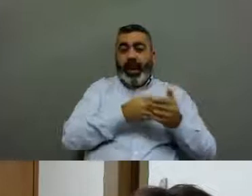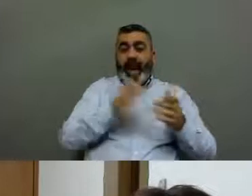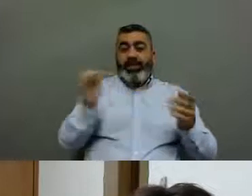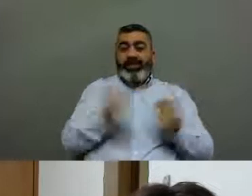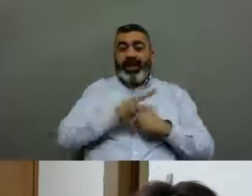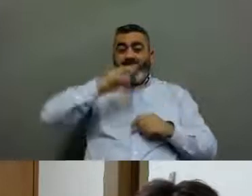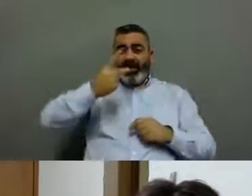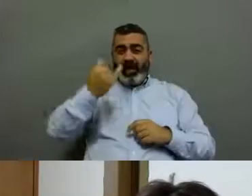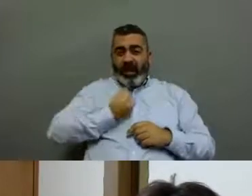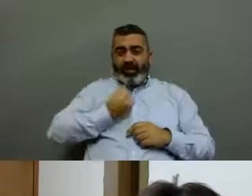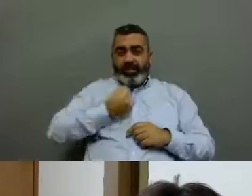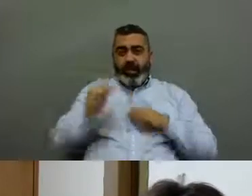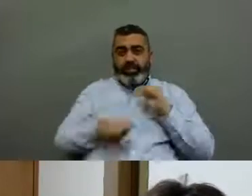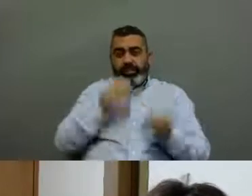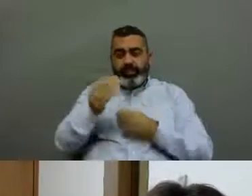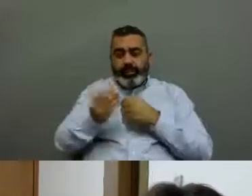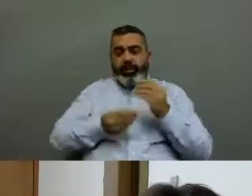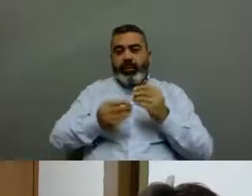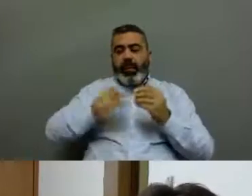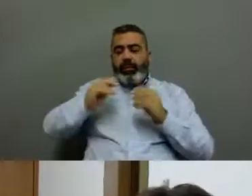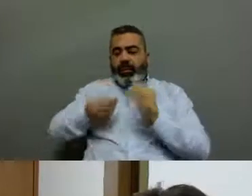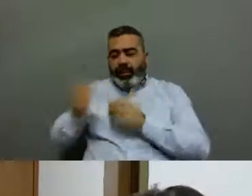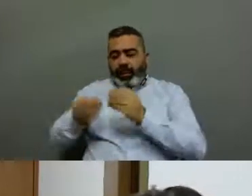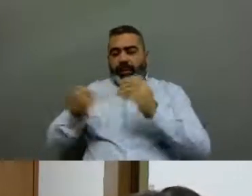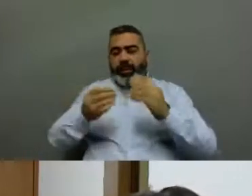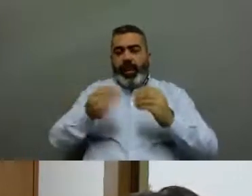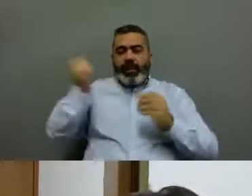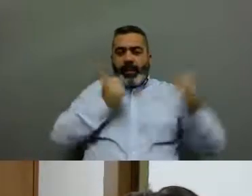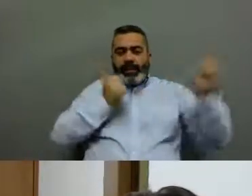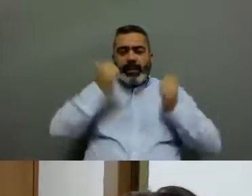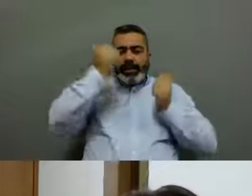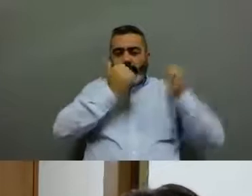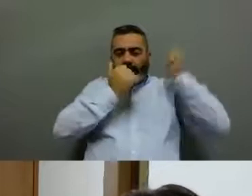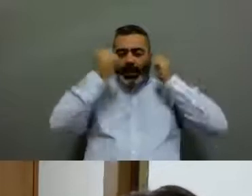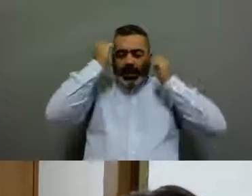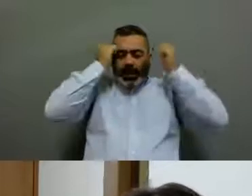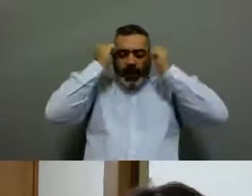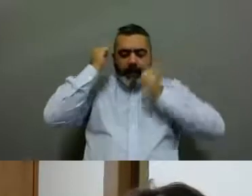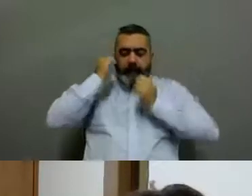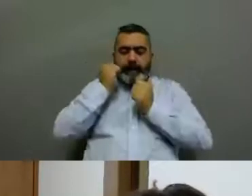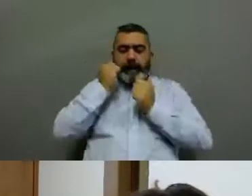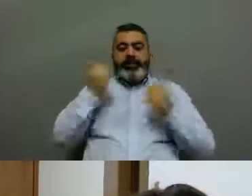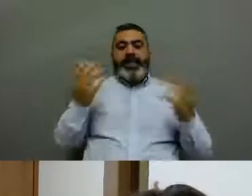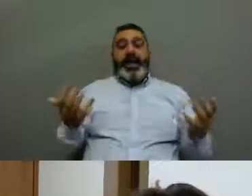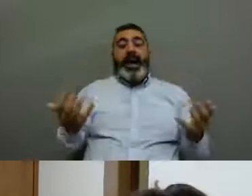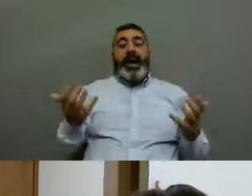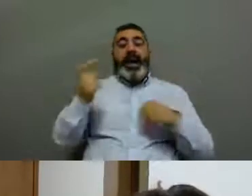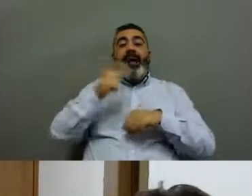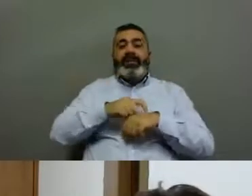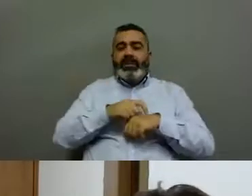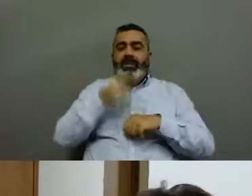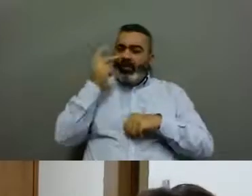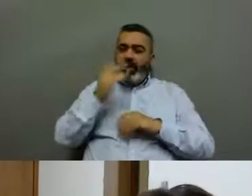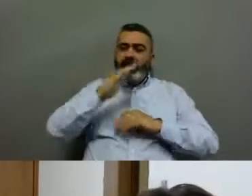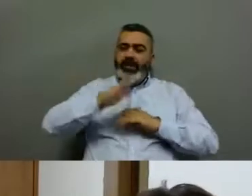ταυτότητες, ταυτοχρόνως μίλησα και για πολλαπλή καταπίεση, αλλά θεωρώ ότι σταδιακά,